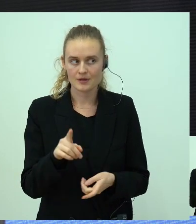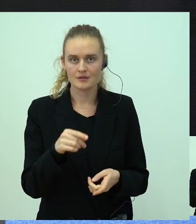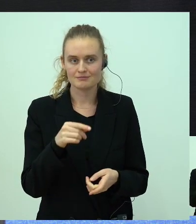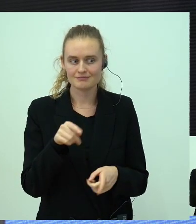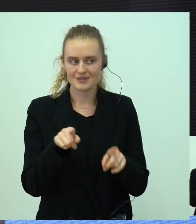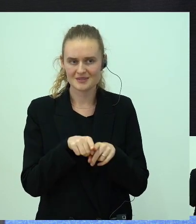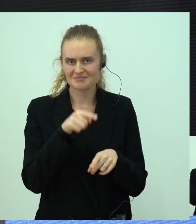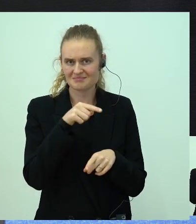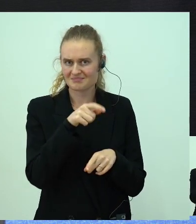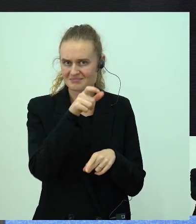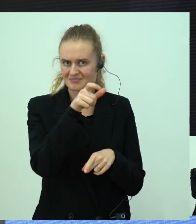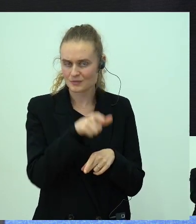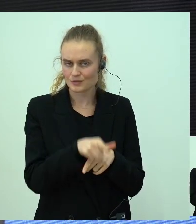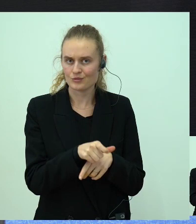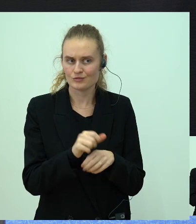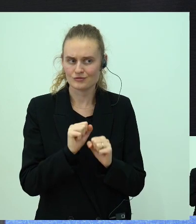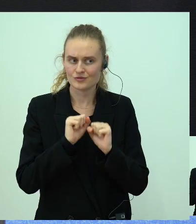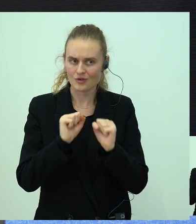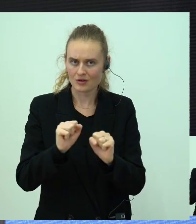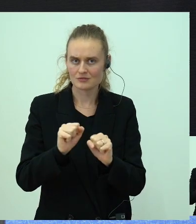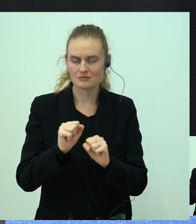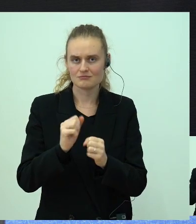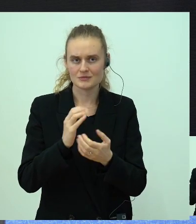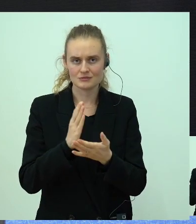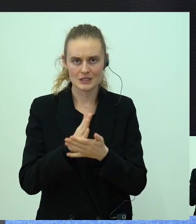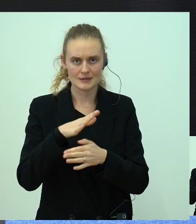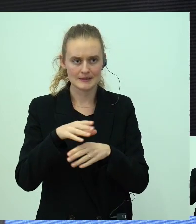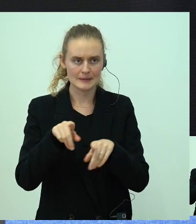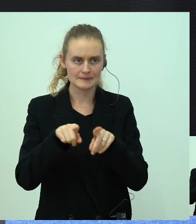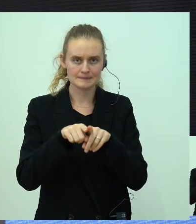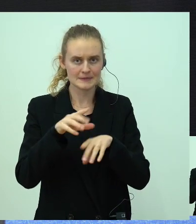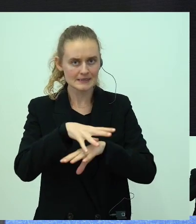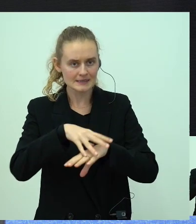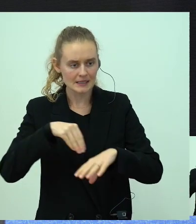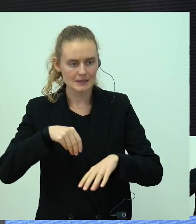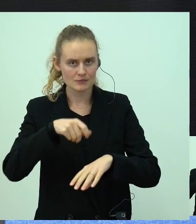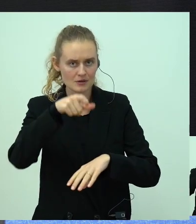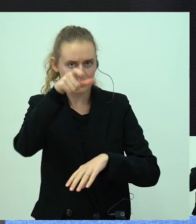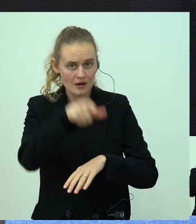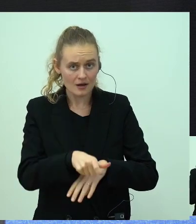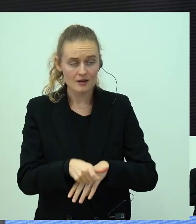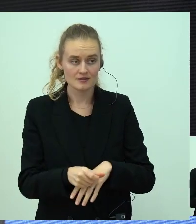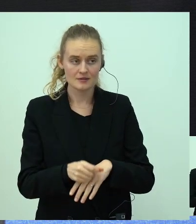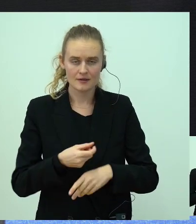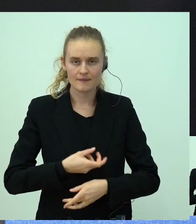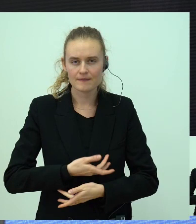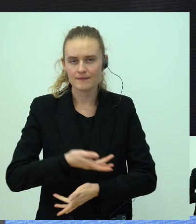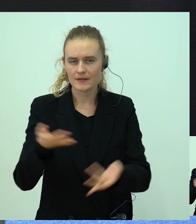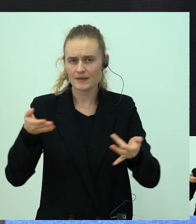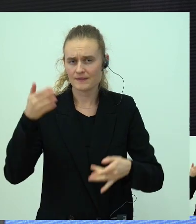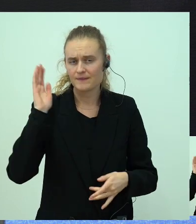drąsiam ir savo tokias pažiūras išreikšti kaip Seimo nariui Seime,